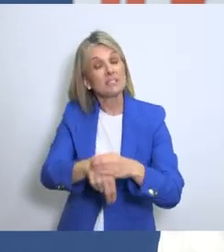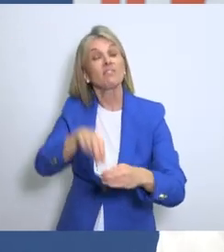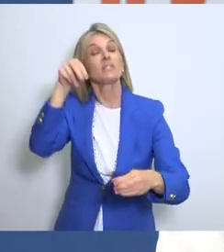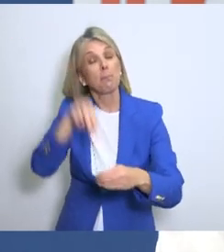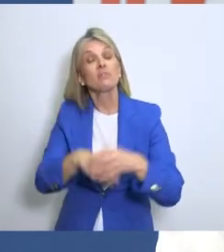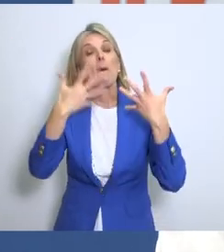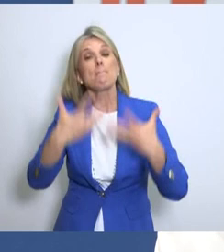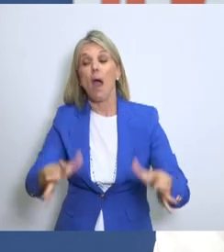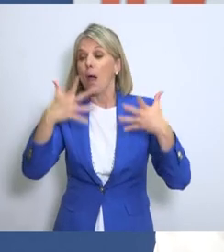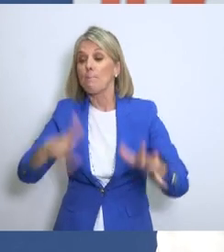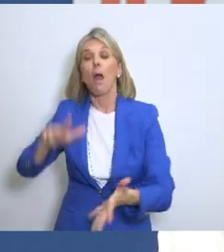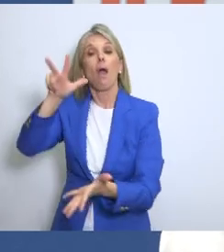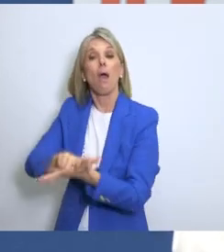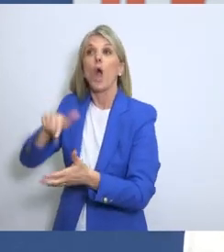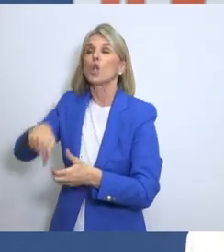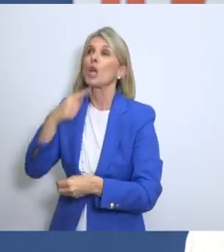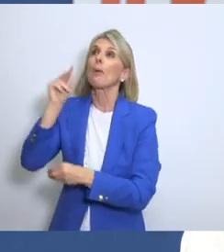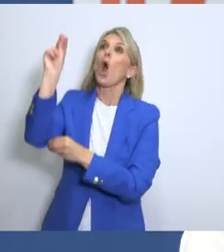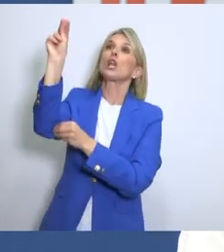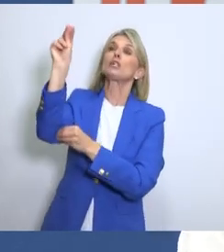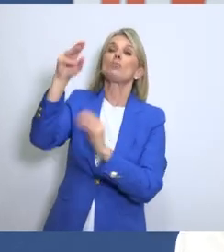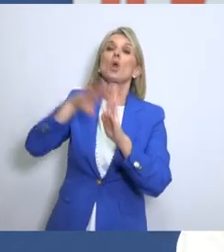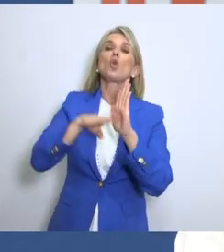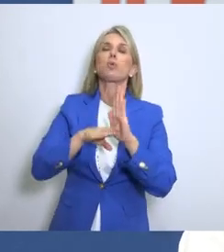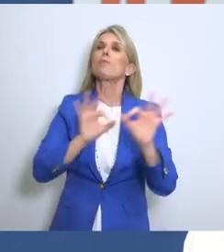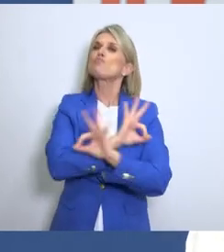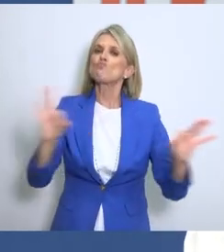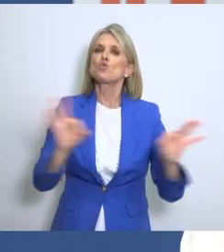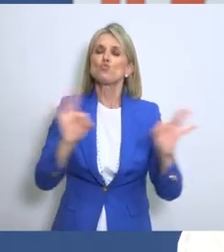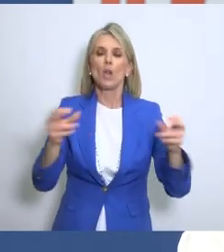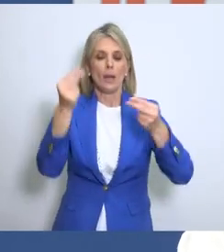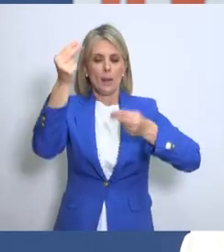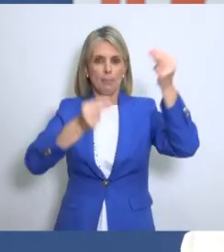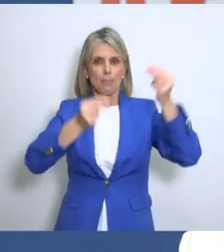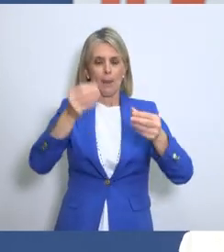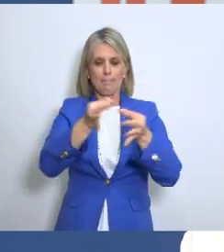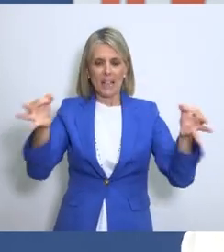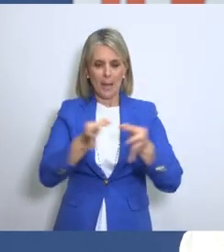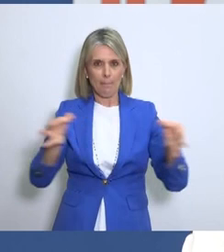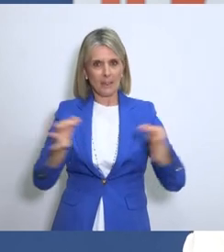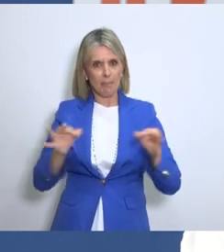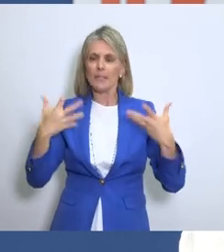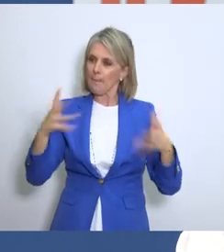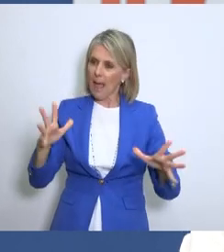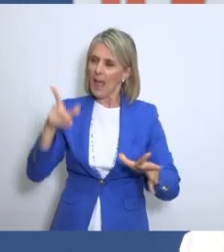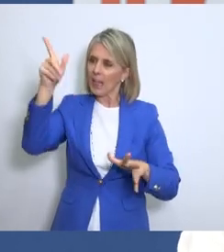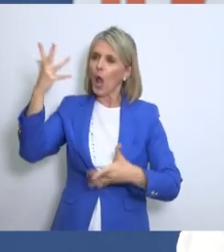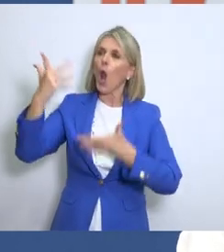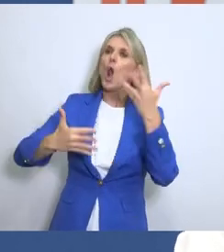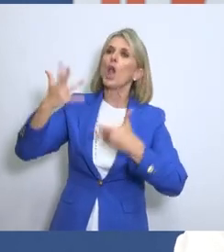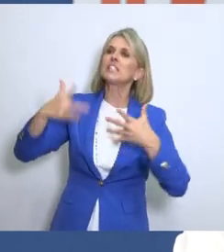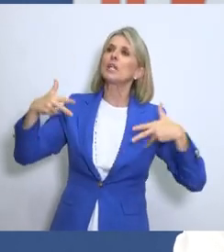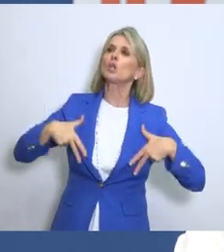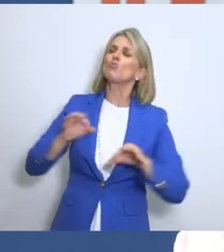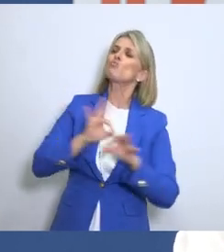στα αστικά επιτελεία ότι λέει το πρόγραμμά του είναι κοστολογημένο, δηλαδή υπόσχεται ότι θα είναι και τη δεύτερη φορά